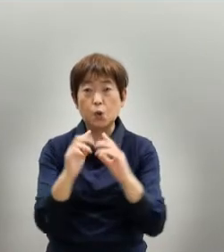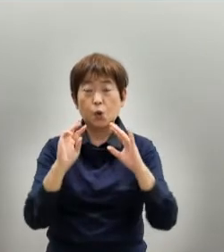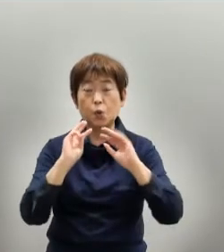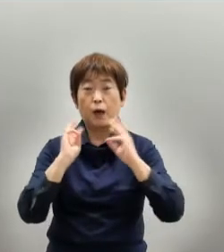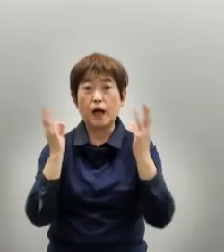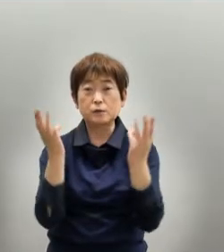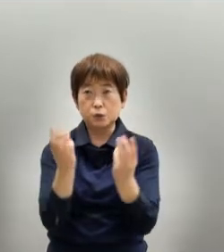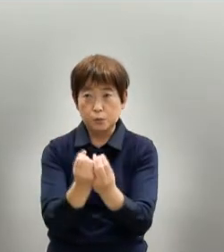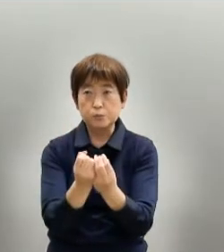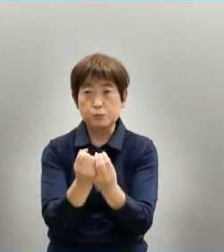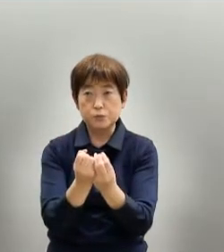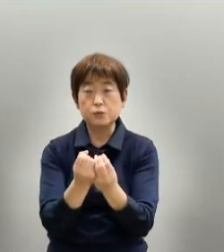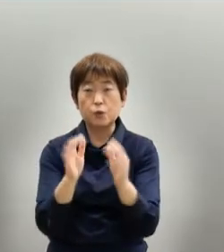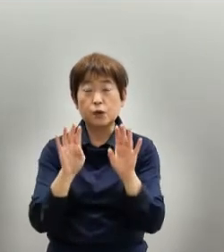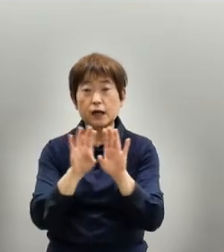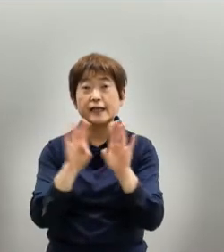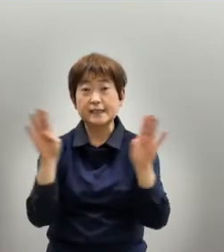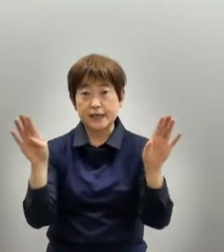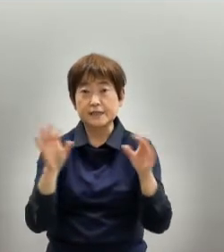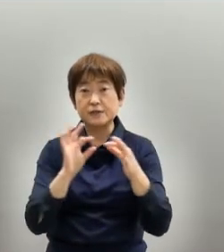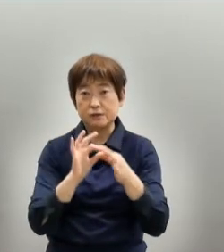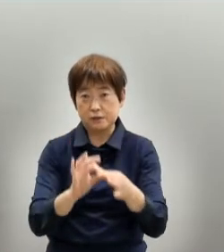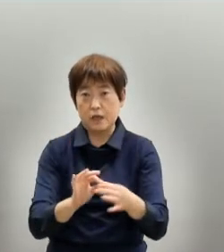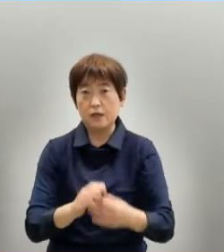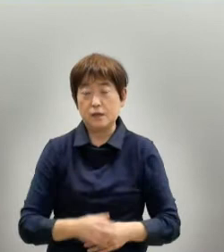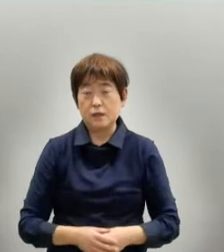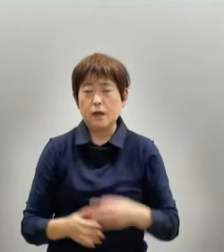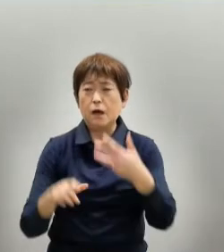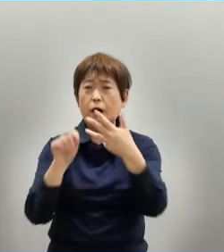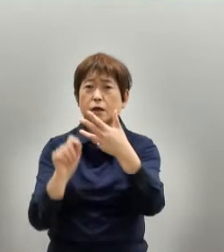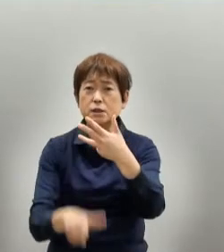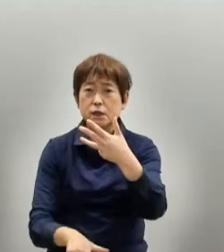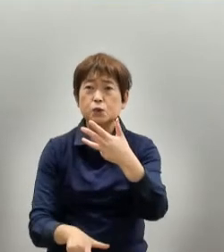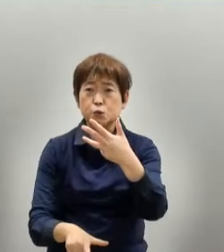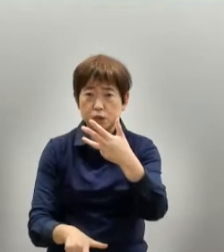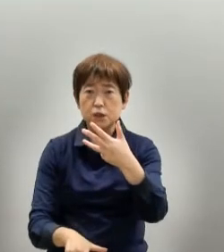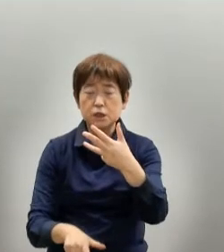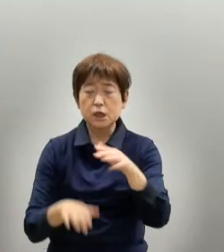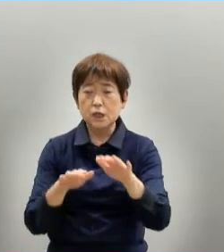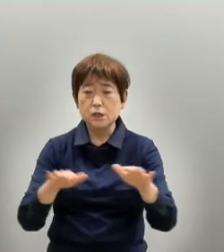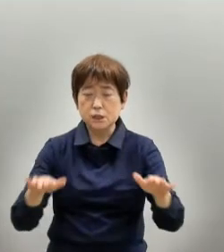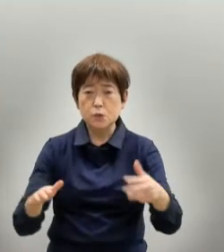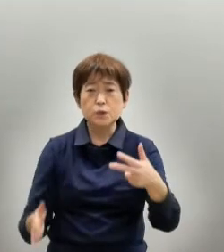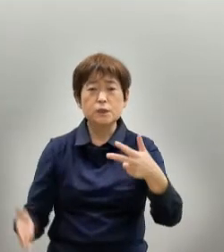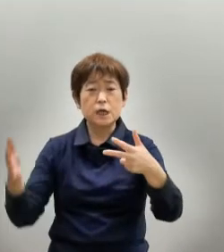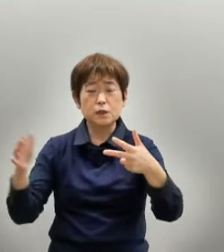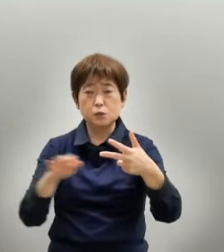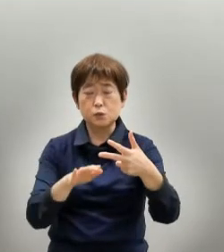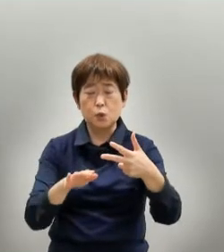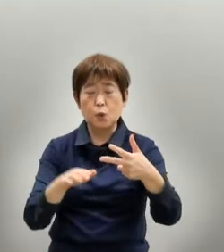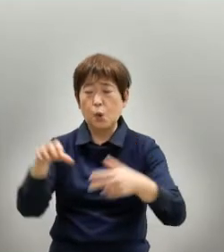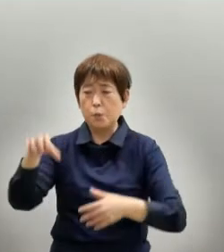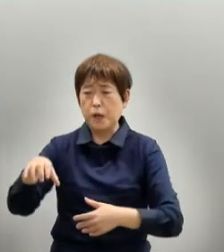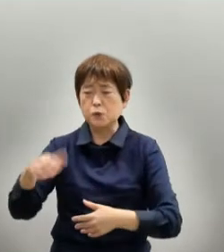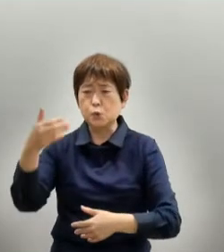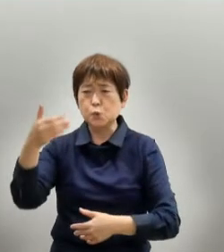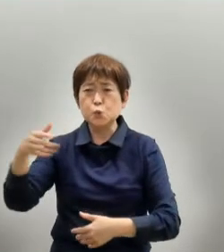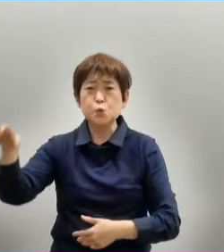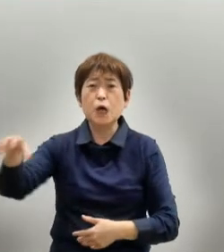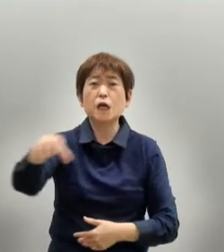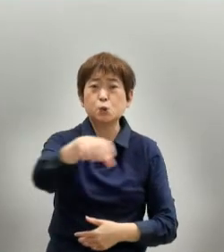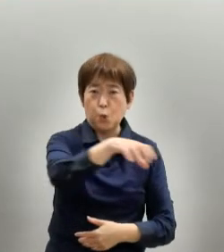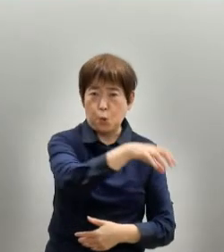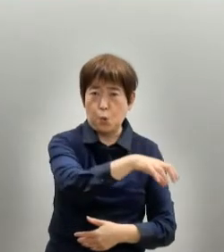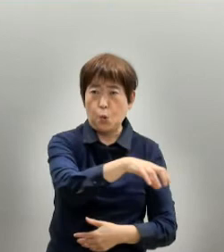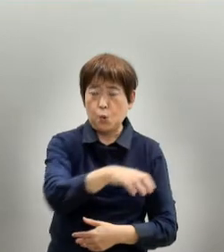。まあ、8月に大規模なクラスターが発生いたしまして、児童施設で 9カ所ですね、クラスターが発